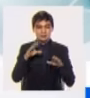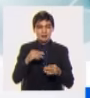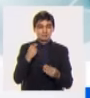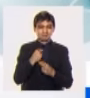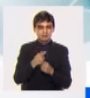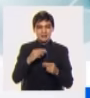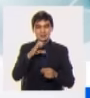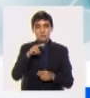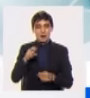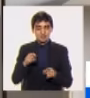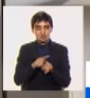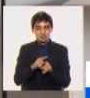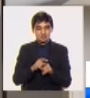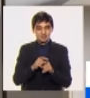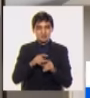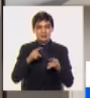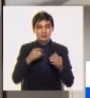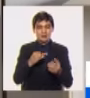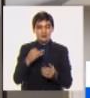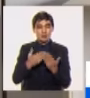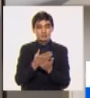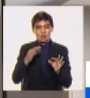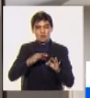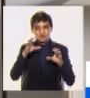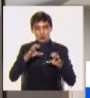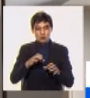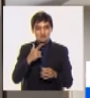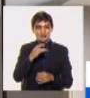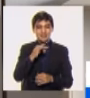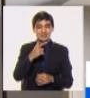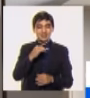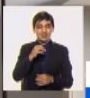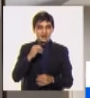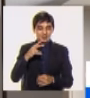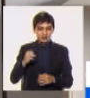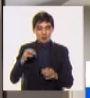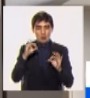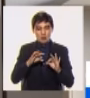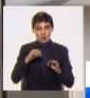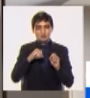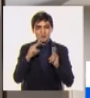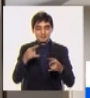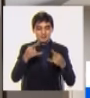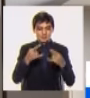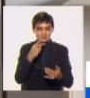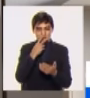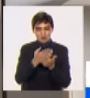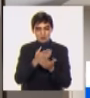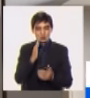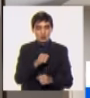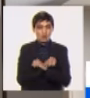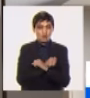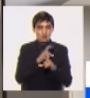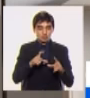сертификаты амид туризме информацию о правилах гигиены в условиях пандемии будут транслировать по отельным телевизором от отдыхающих